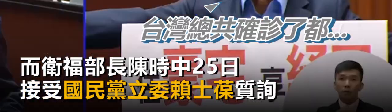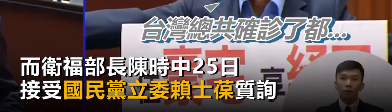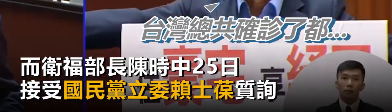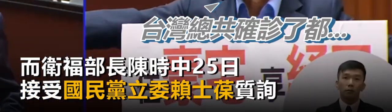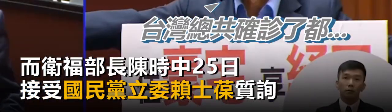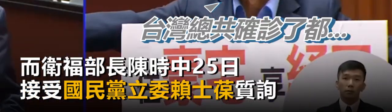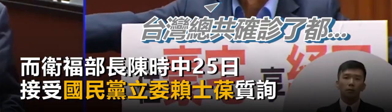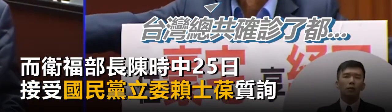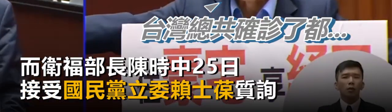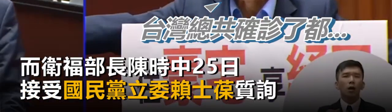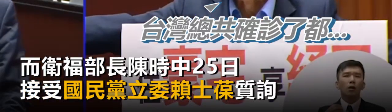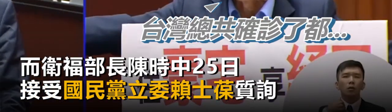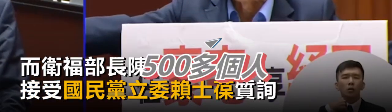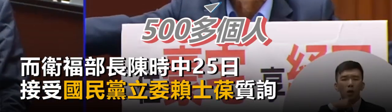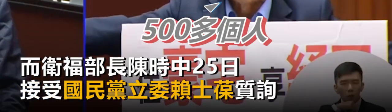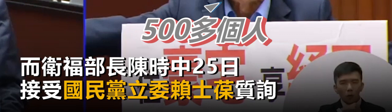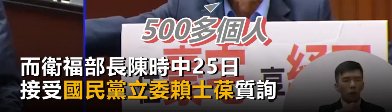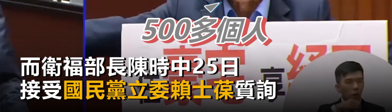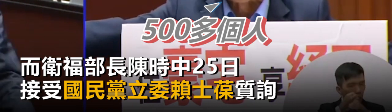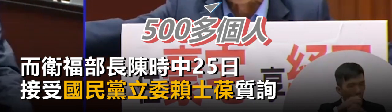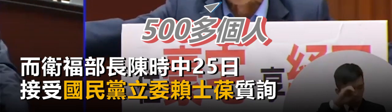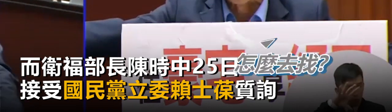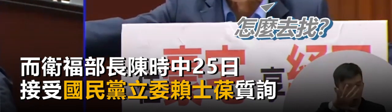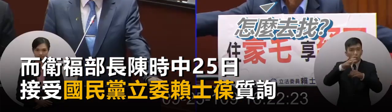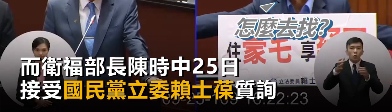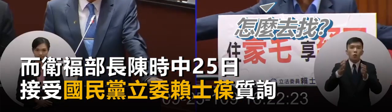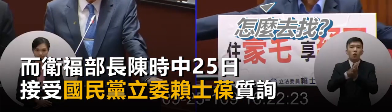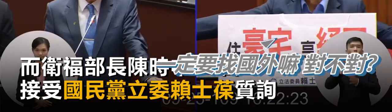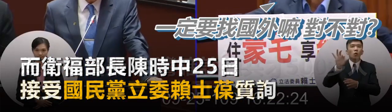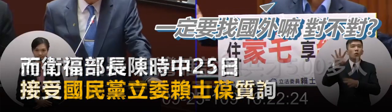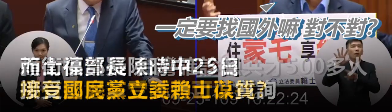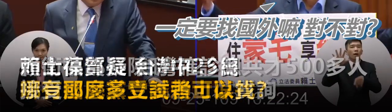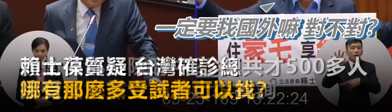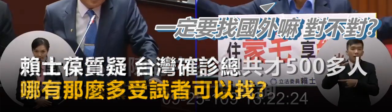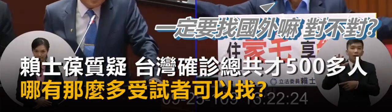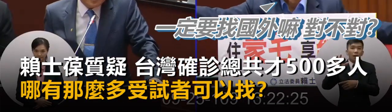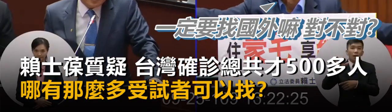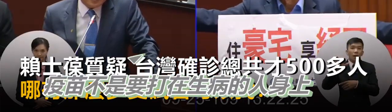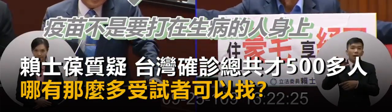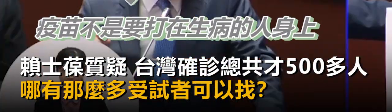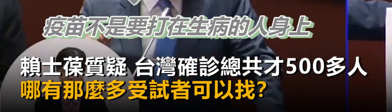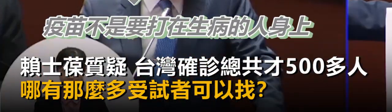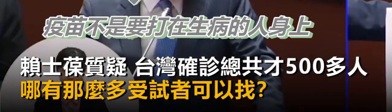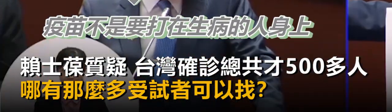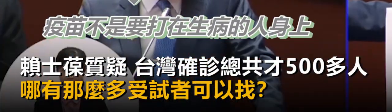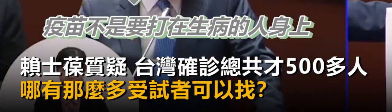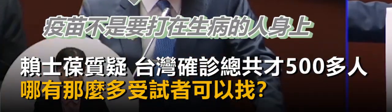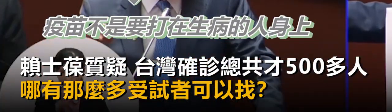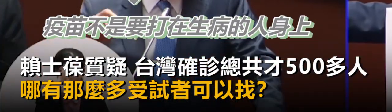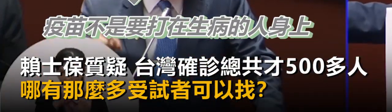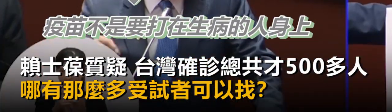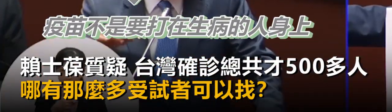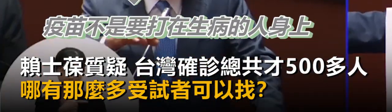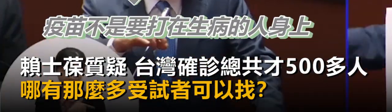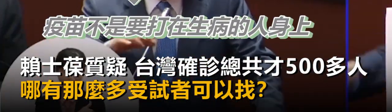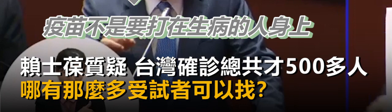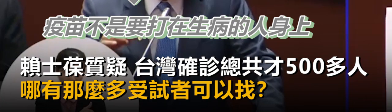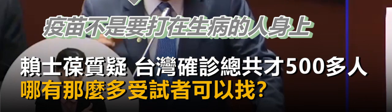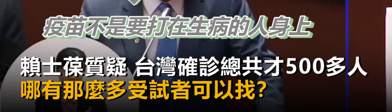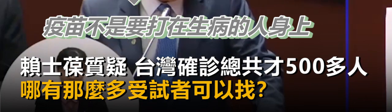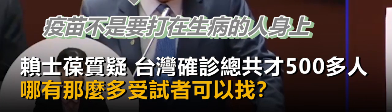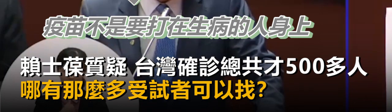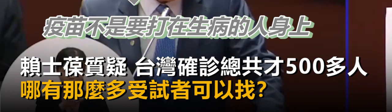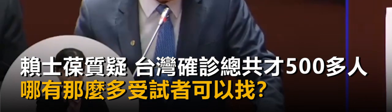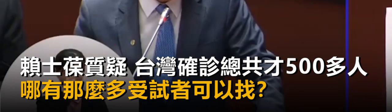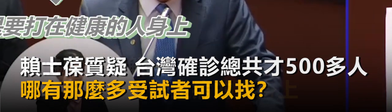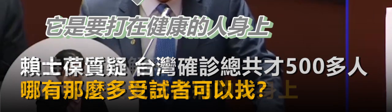到3000。 台湾总共确诊的都500多个人，怎么去找？一定要找国外嘛，对不对？ 疫苗并不是要打在生病